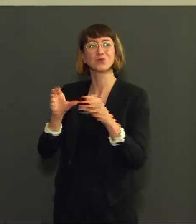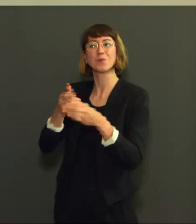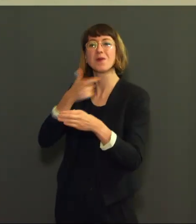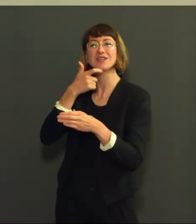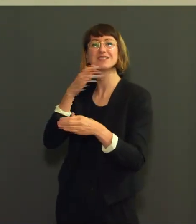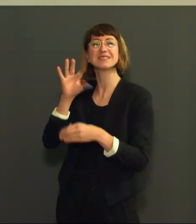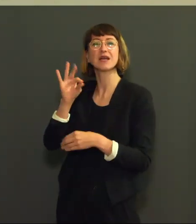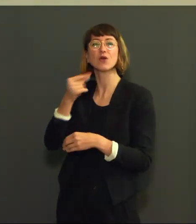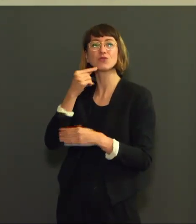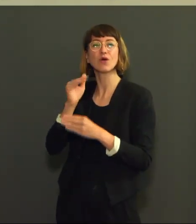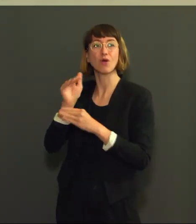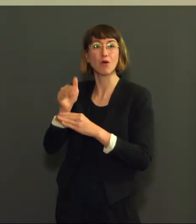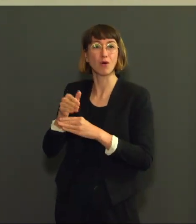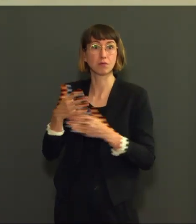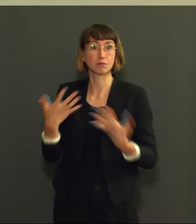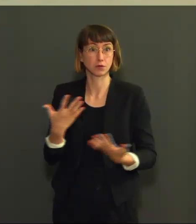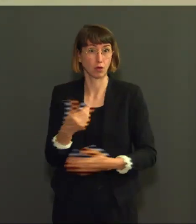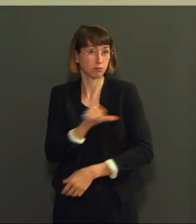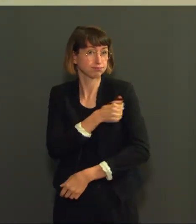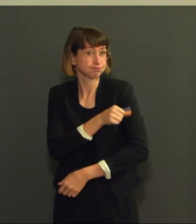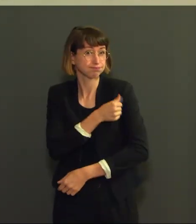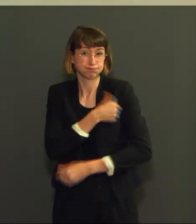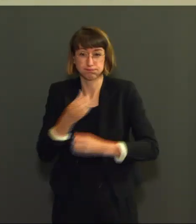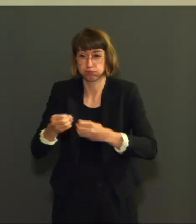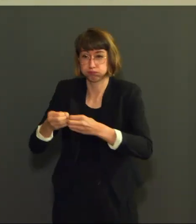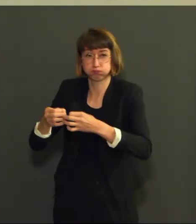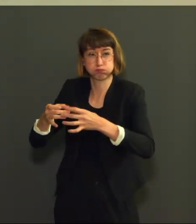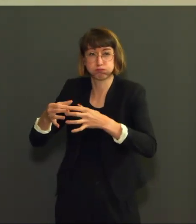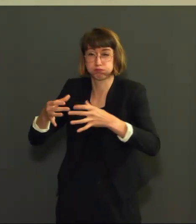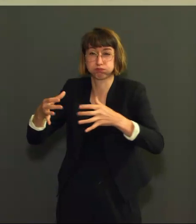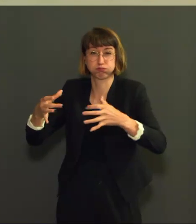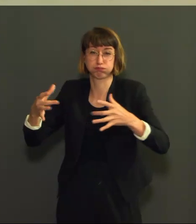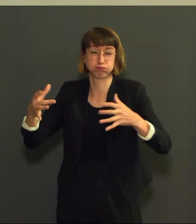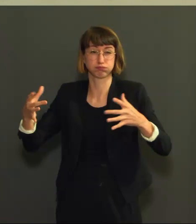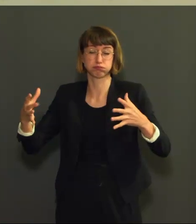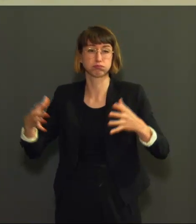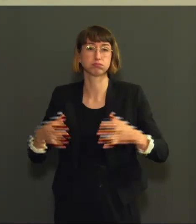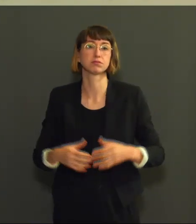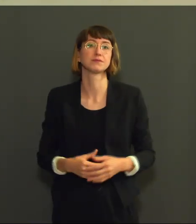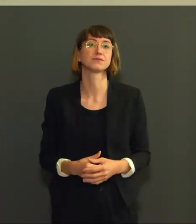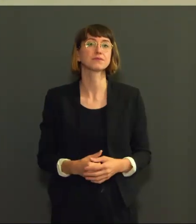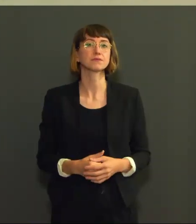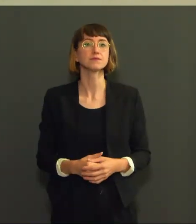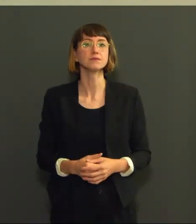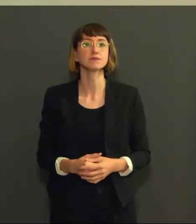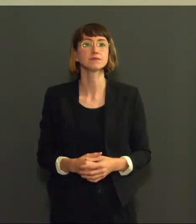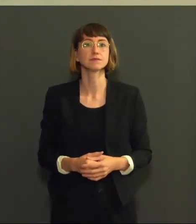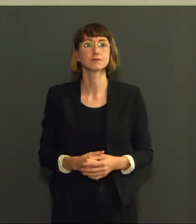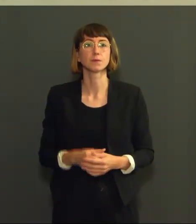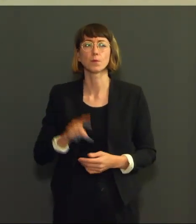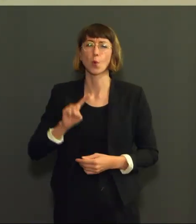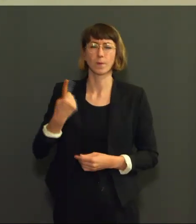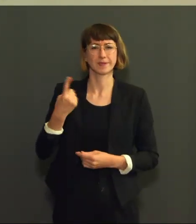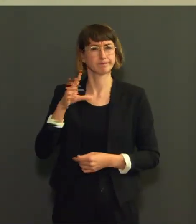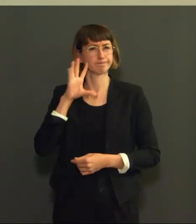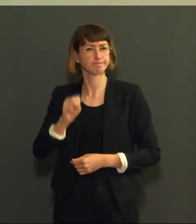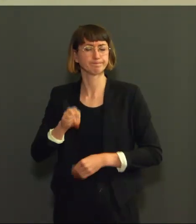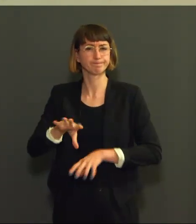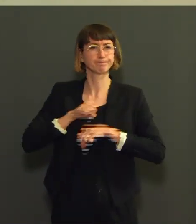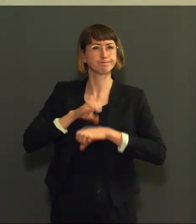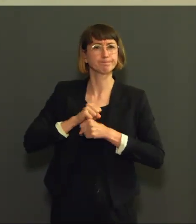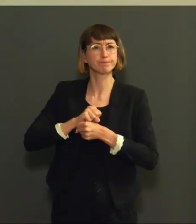d'être vaccinées ou sont vaccinées. Le plus grand nombre maintenant de contaminations, eh bien, il se trouve non pas chez les adolescents ou chez des